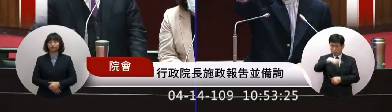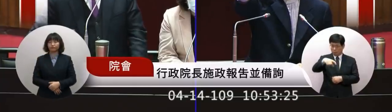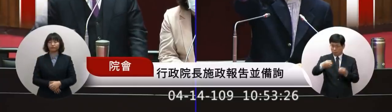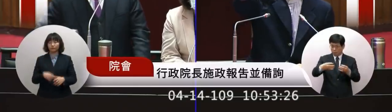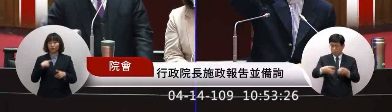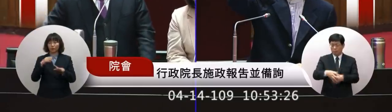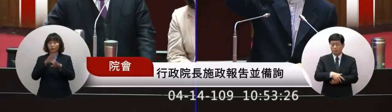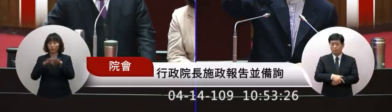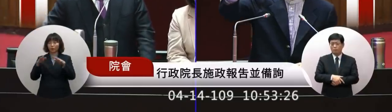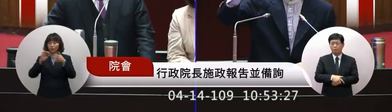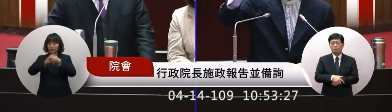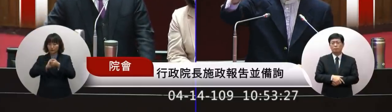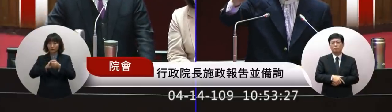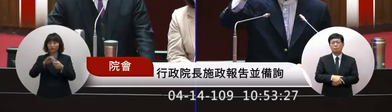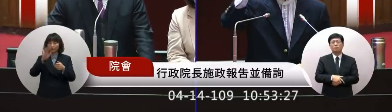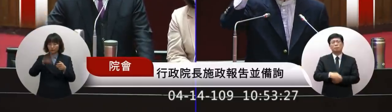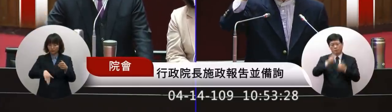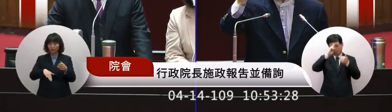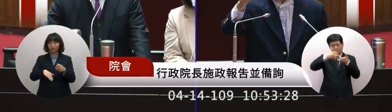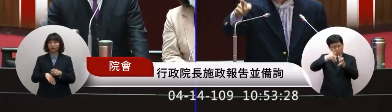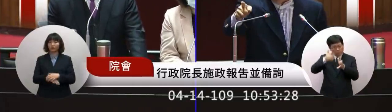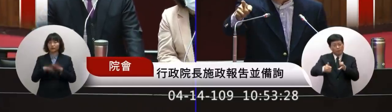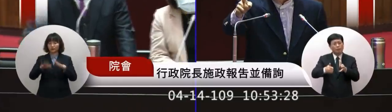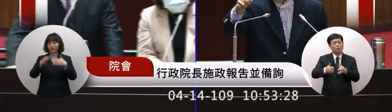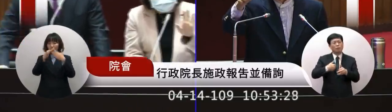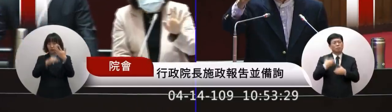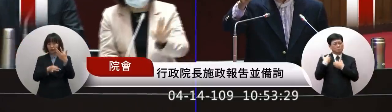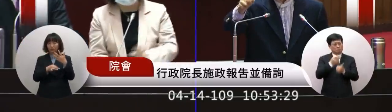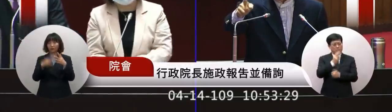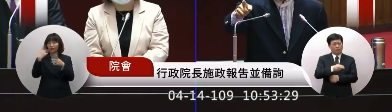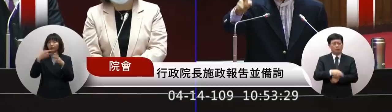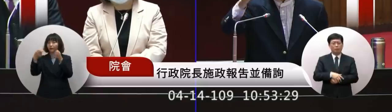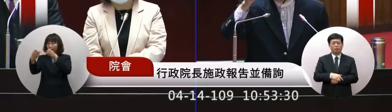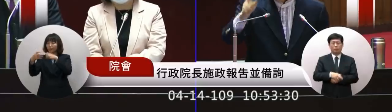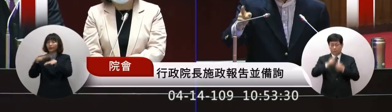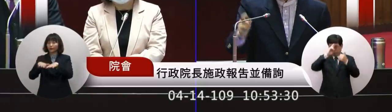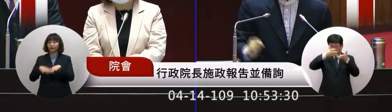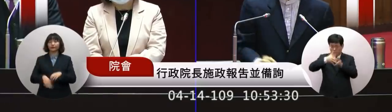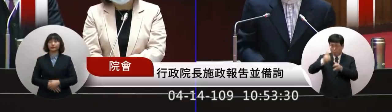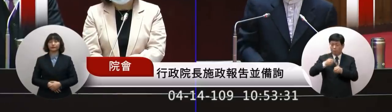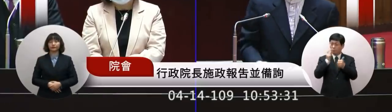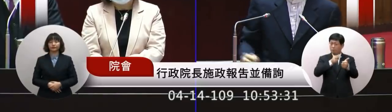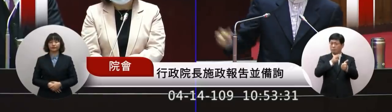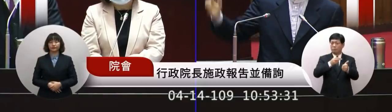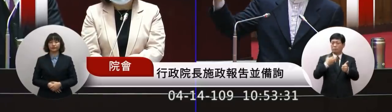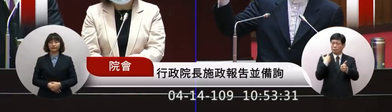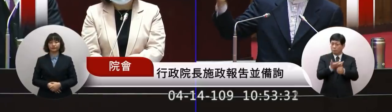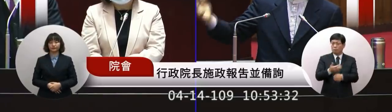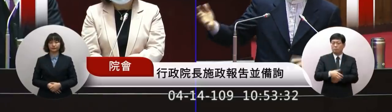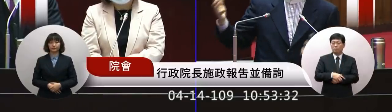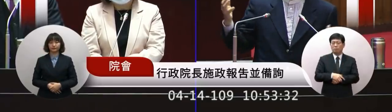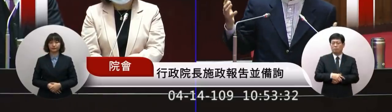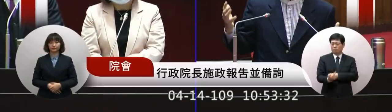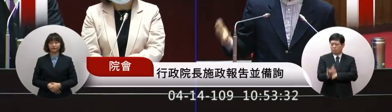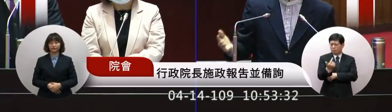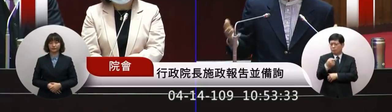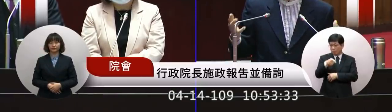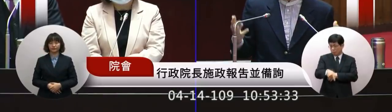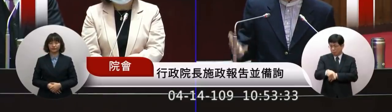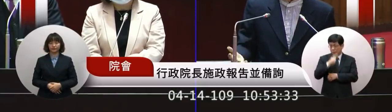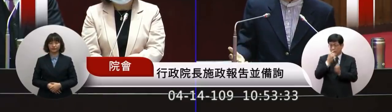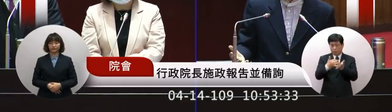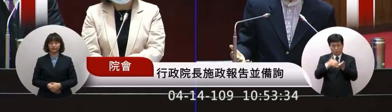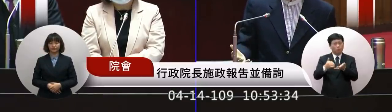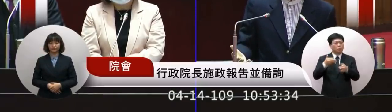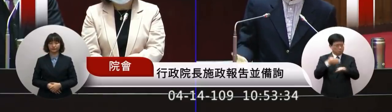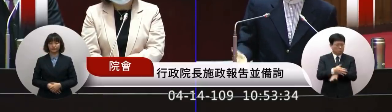有讲没敲过，我有讲，因为以前在的观察，啊，我那个讲啊。 徐部长，我给你功课，很快这个预算